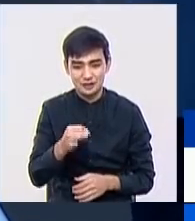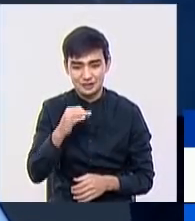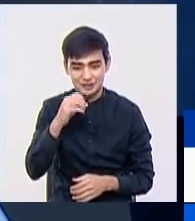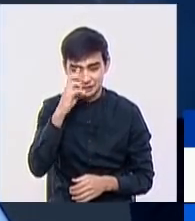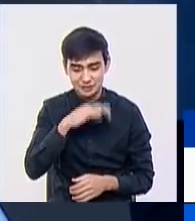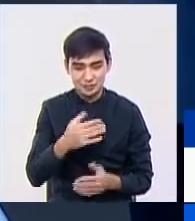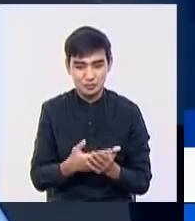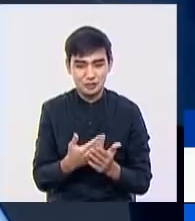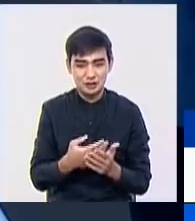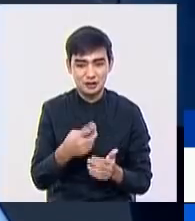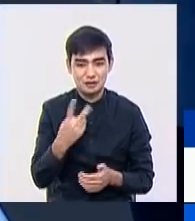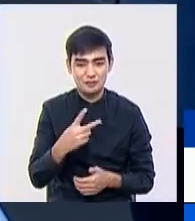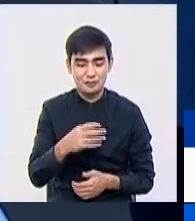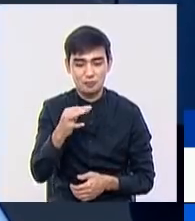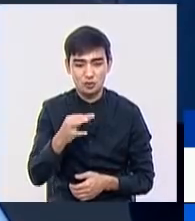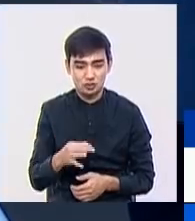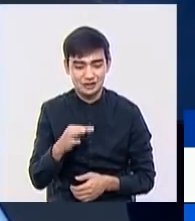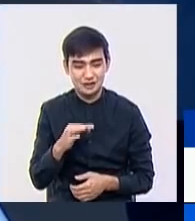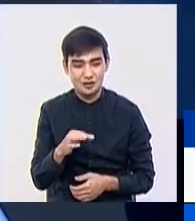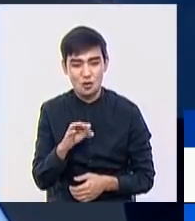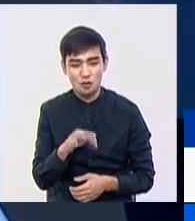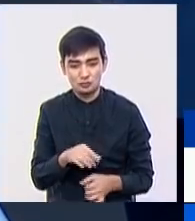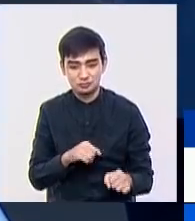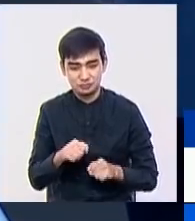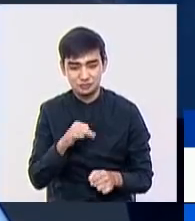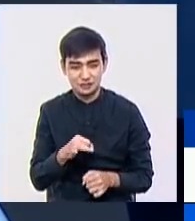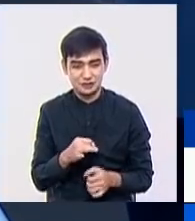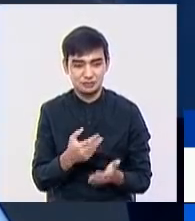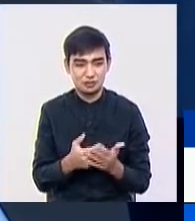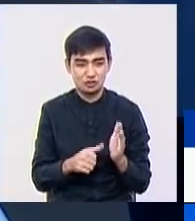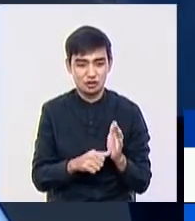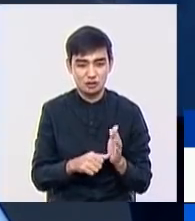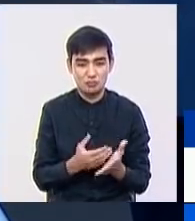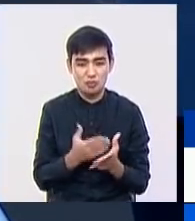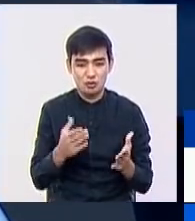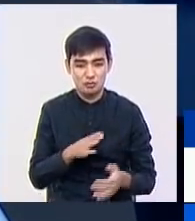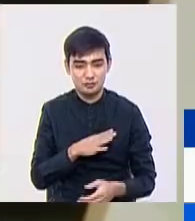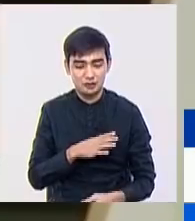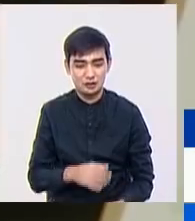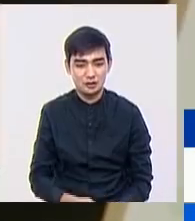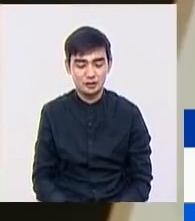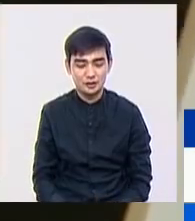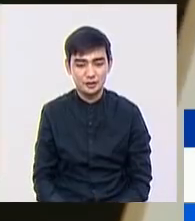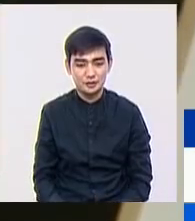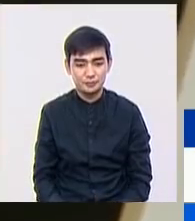около 20% подземных толчков магнитудой 6 и более баллов.